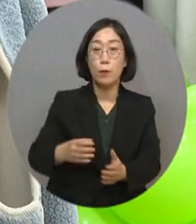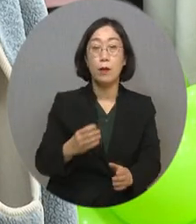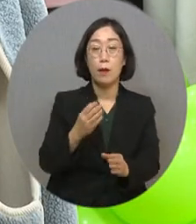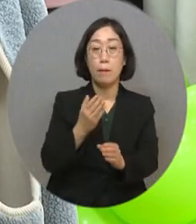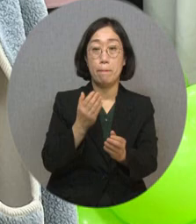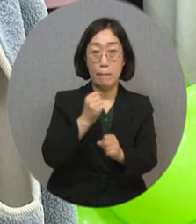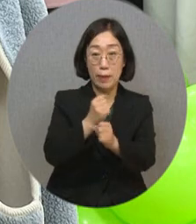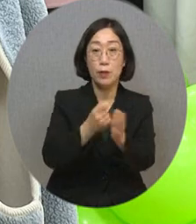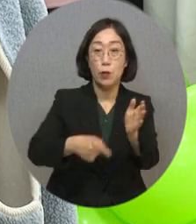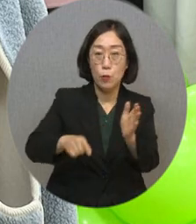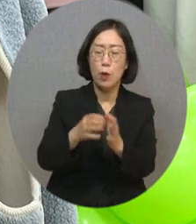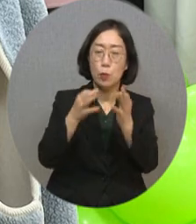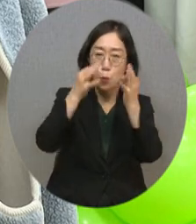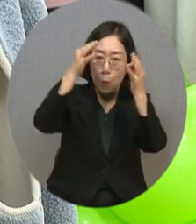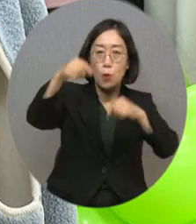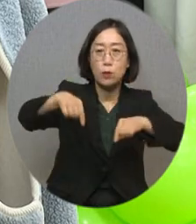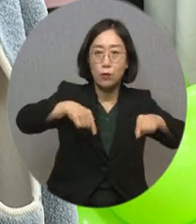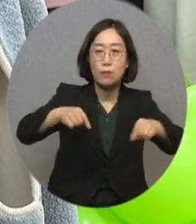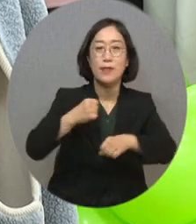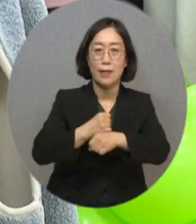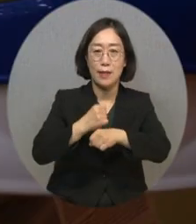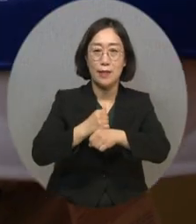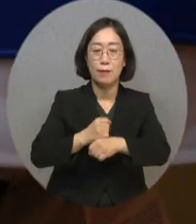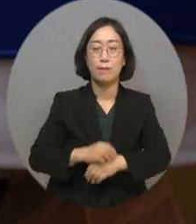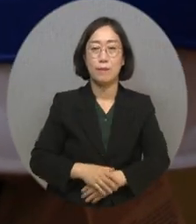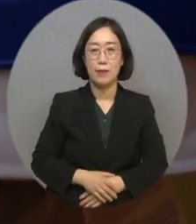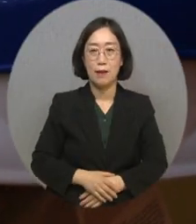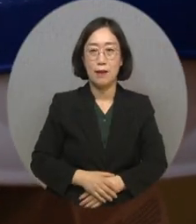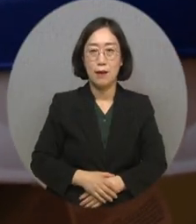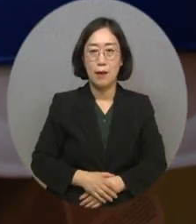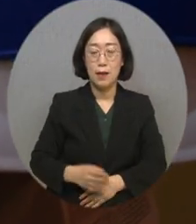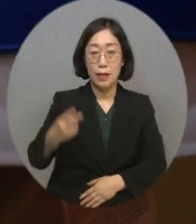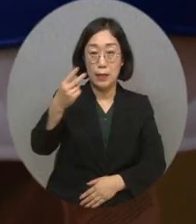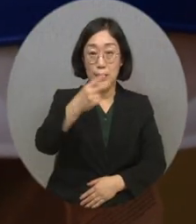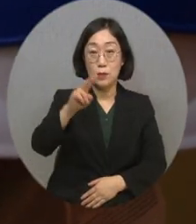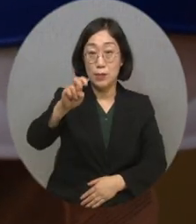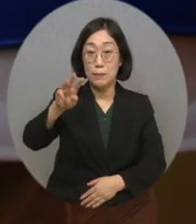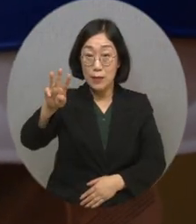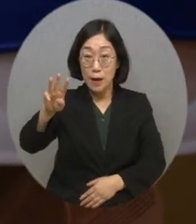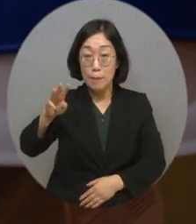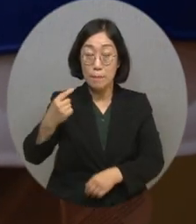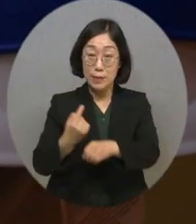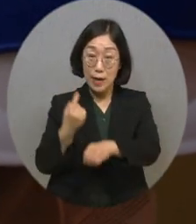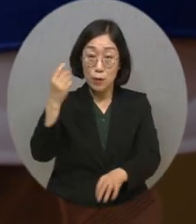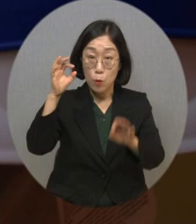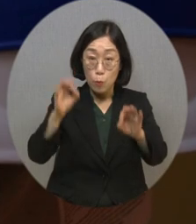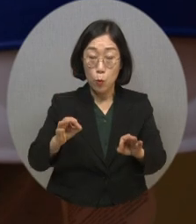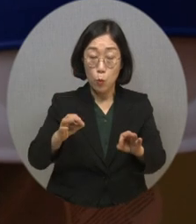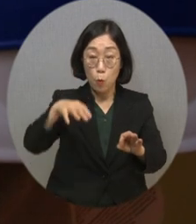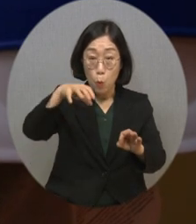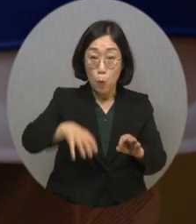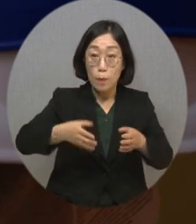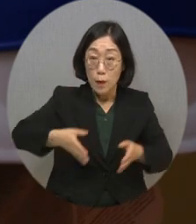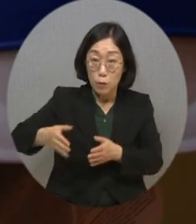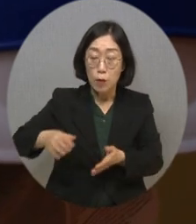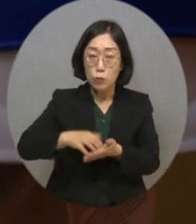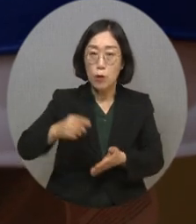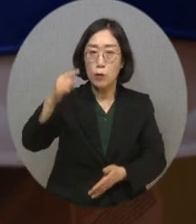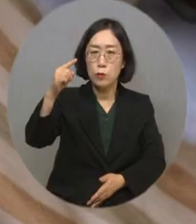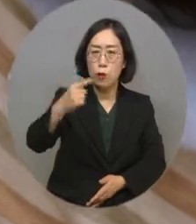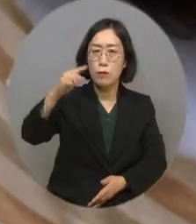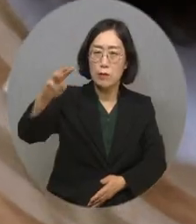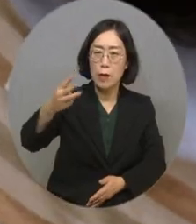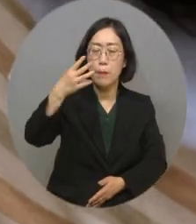다양한 정책을 추진하겠다고 전했습니다. 지난 2023년 기준 순천시 출생아 수는